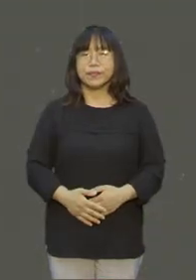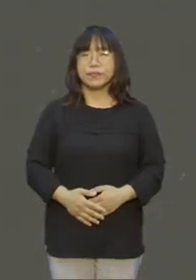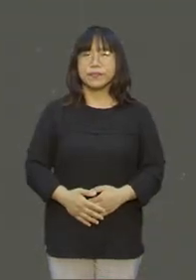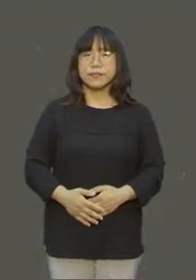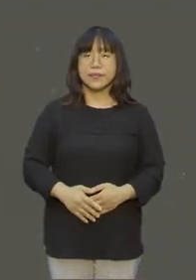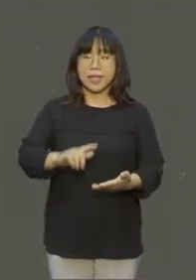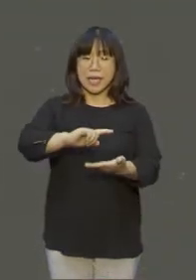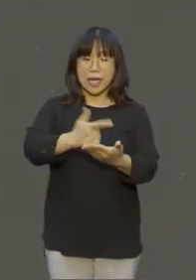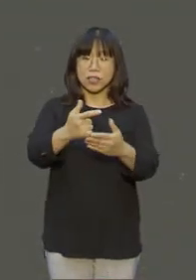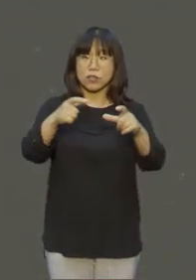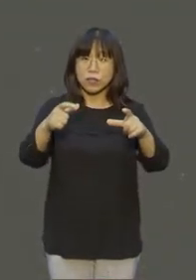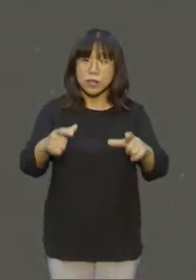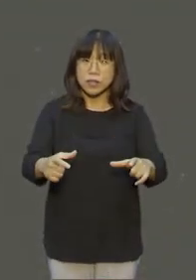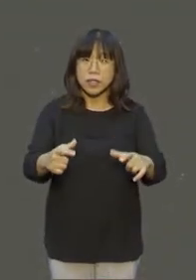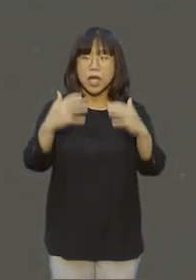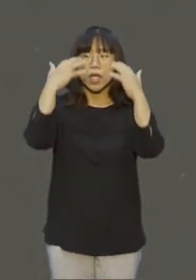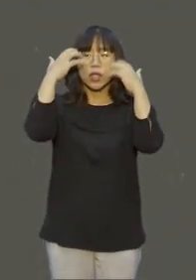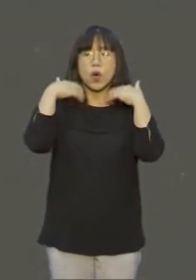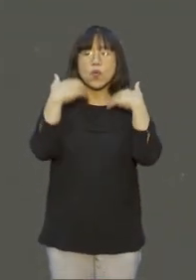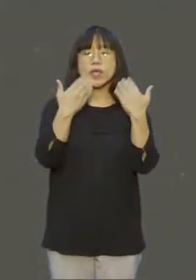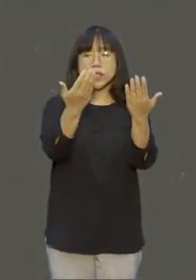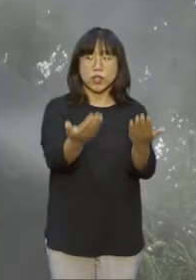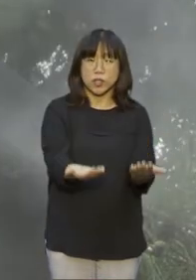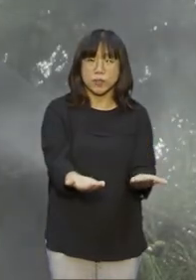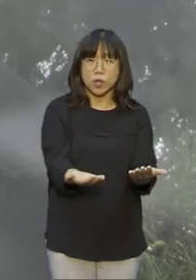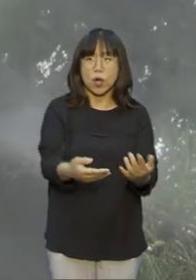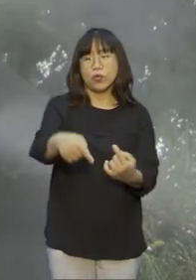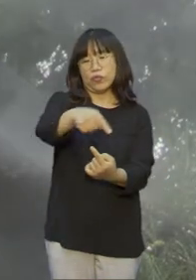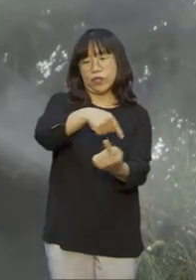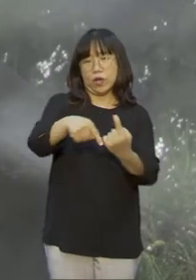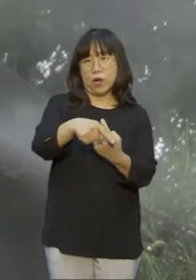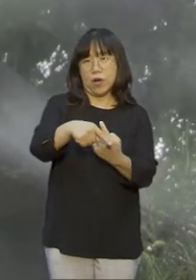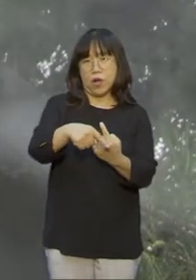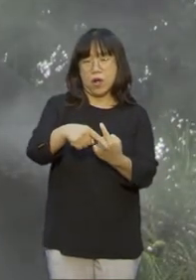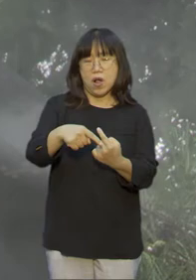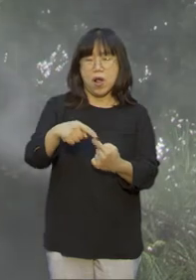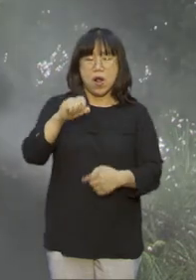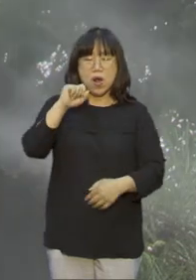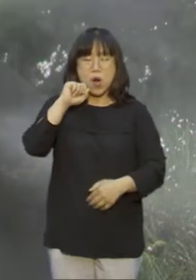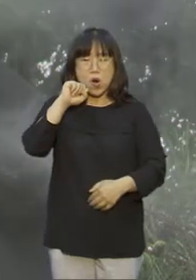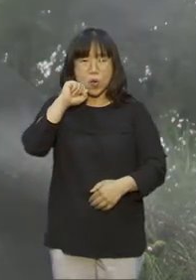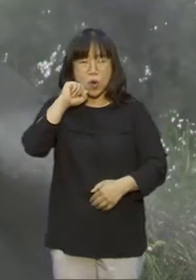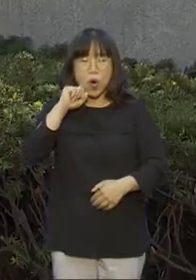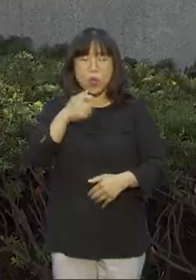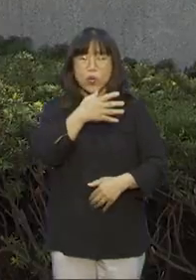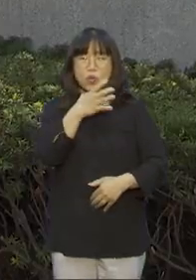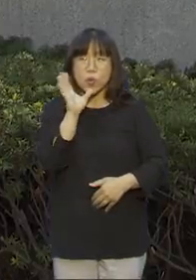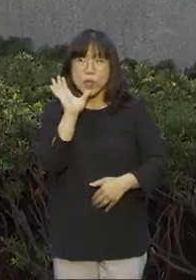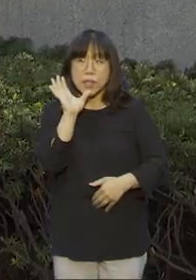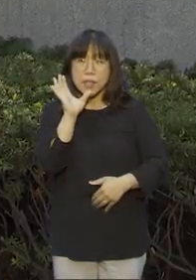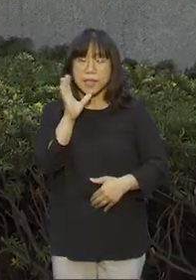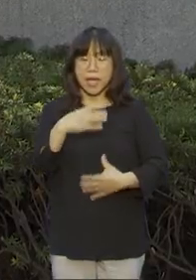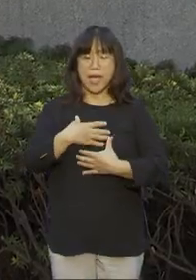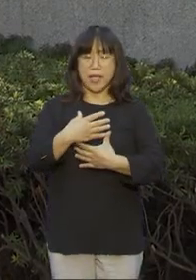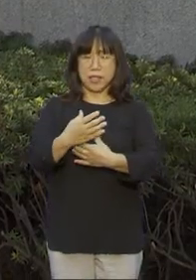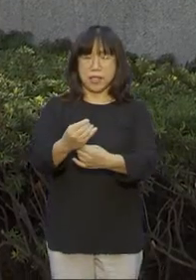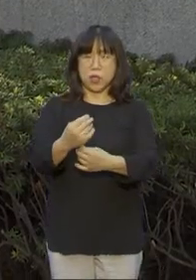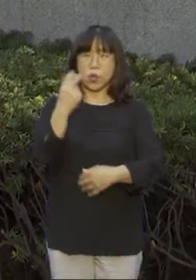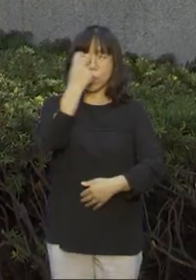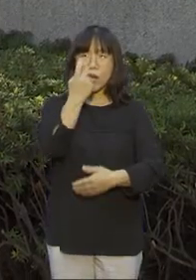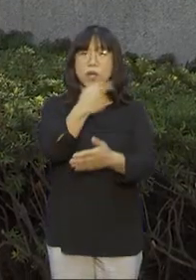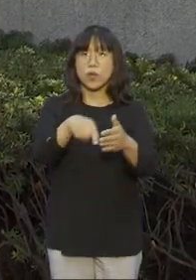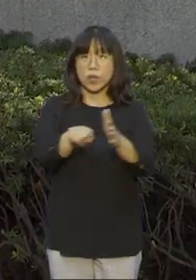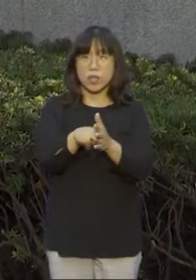저감시키기 위한 쿨링포구도 운영하고 있습니다. 강서구는 무더위 쉼터 운영, 취약계층 어르신